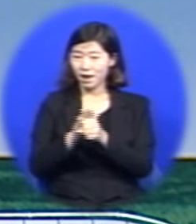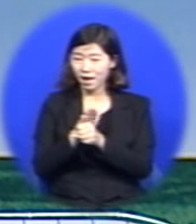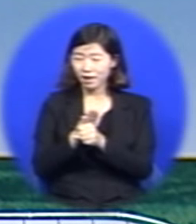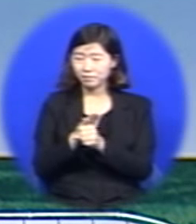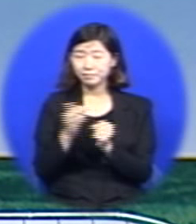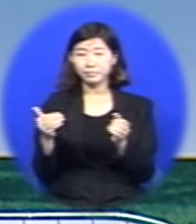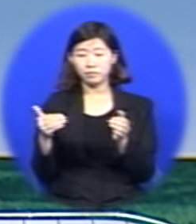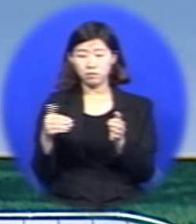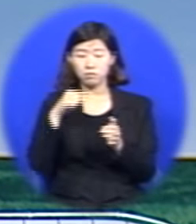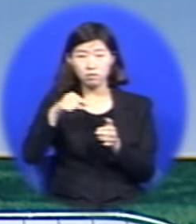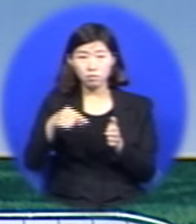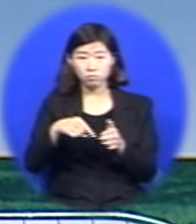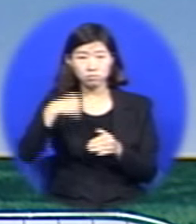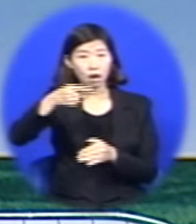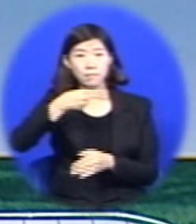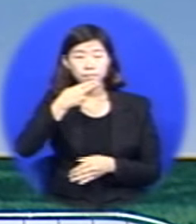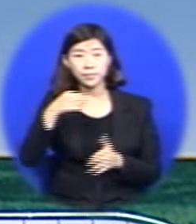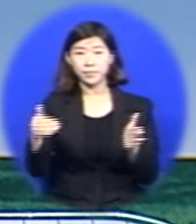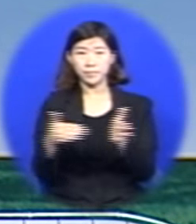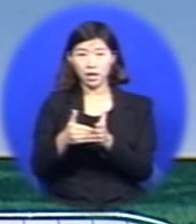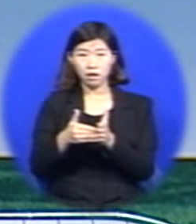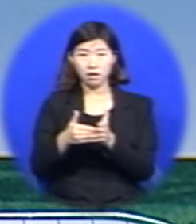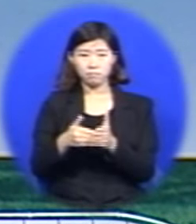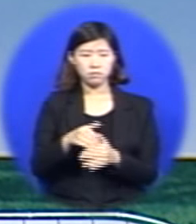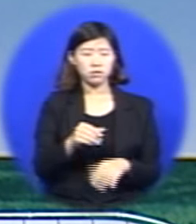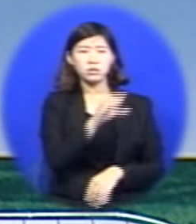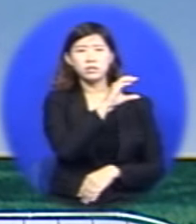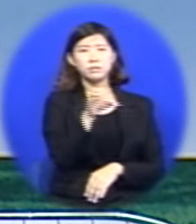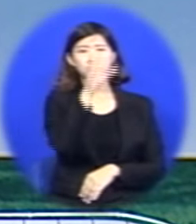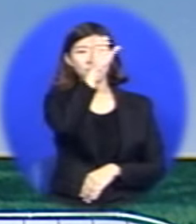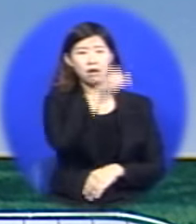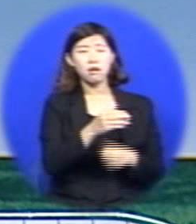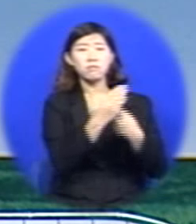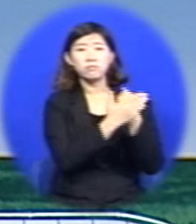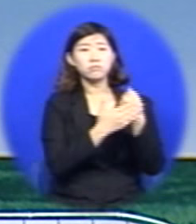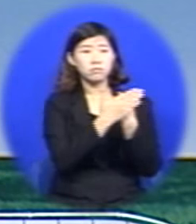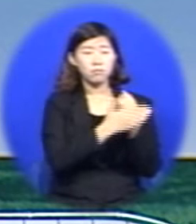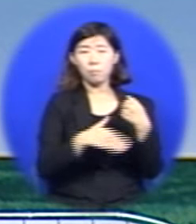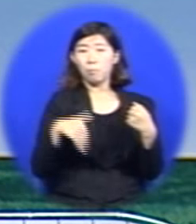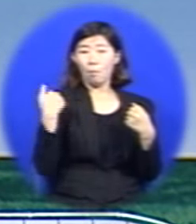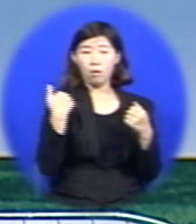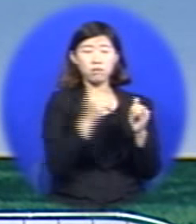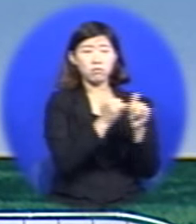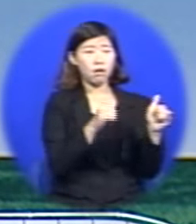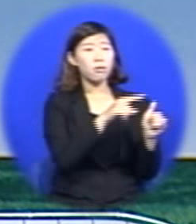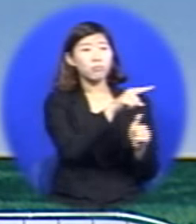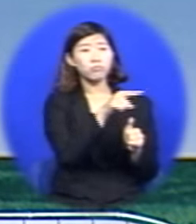멈춘다면 십자가의 은혜를 모르는 사람도 그 정도는 하잖아요.